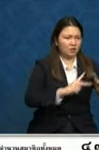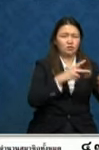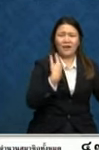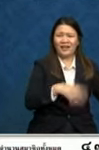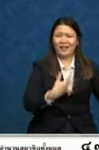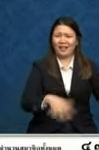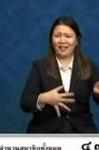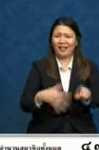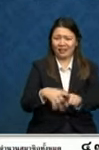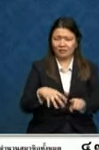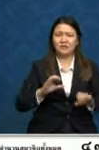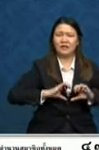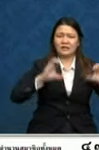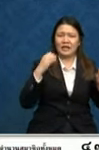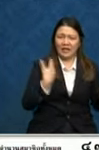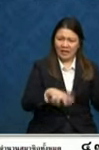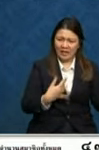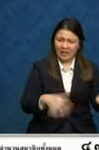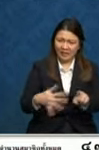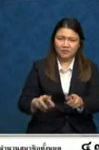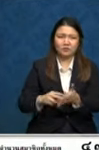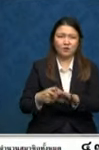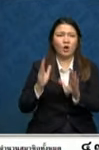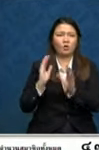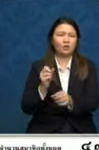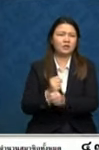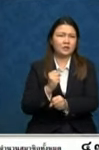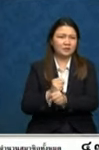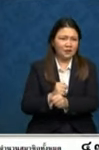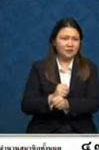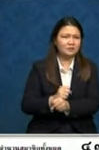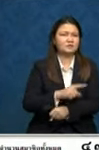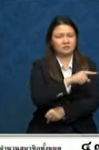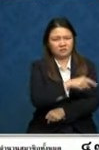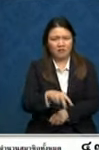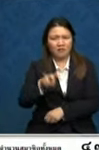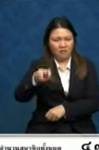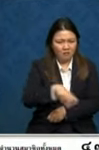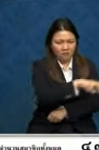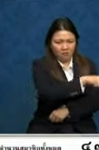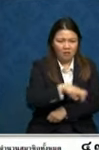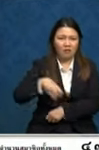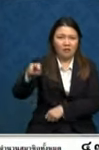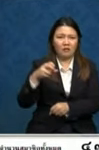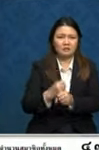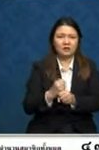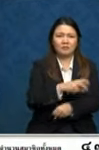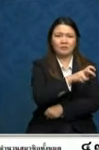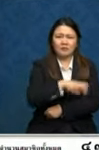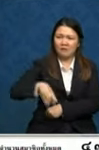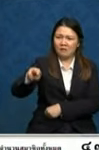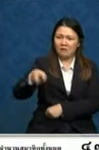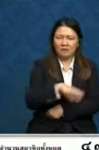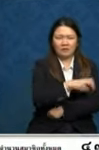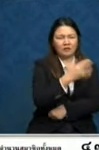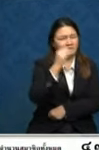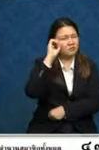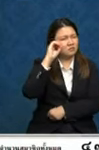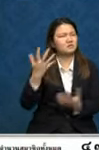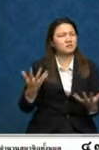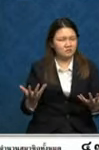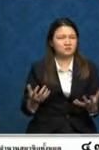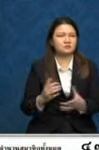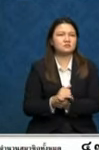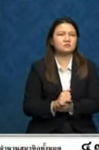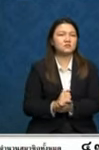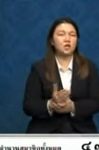ความจำเป็นจะต้องมีเจ้าหน้าที่บุคลากรที่มาทำงานซ้ำซ้อนกับอีกหลายหน่วยงานผมอยากให้ท่านประธานนะครับ